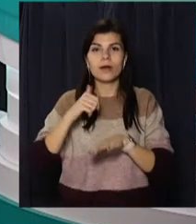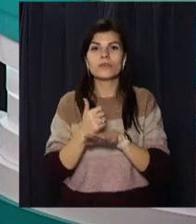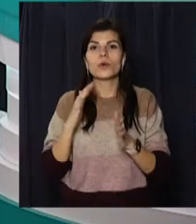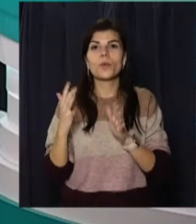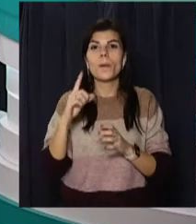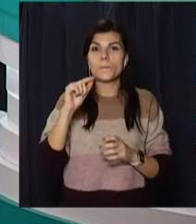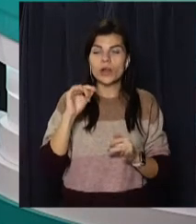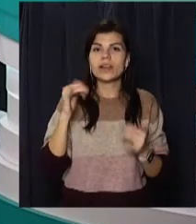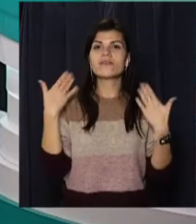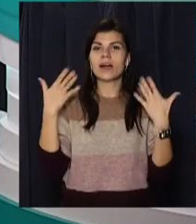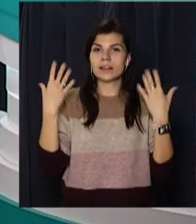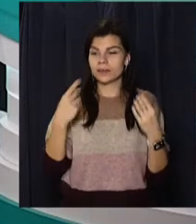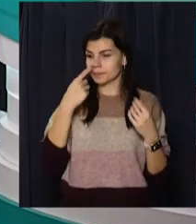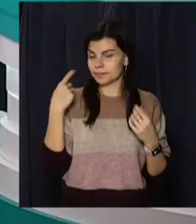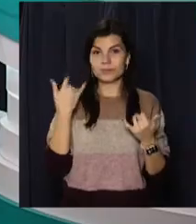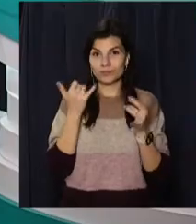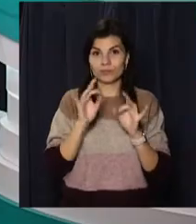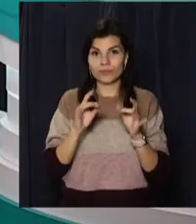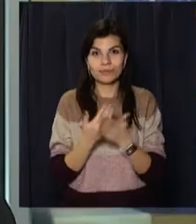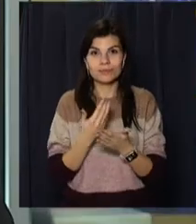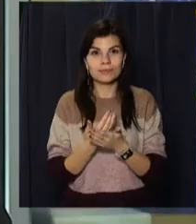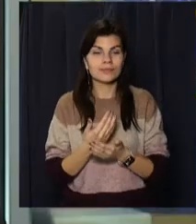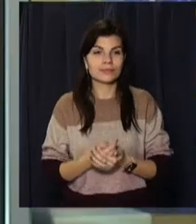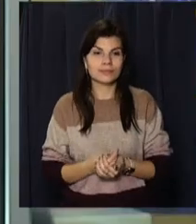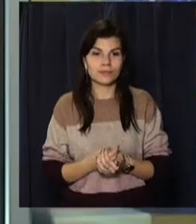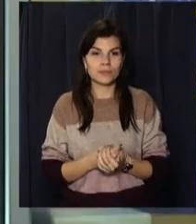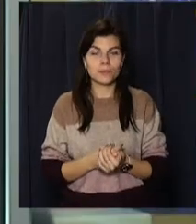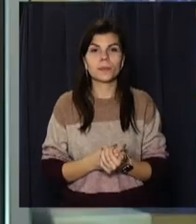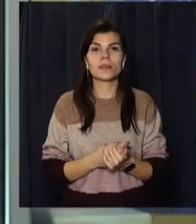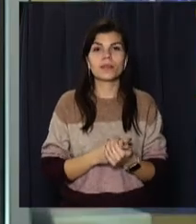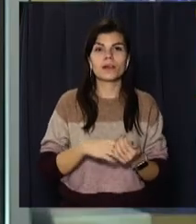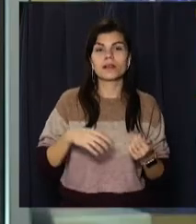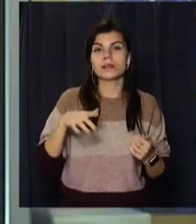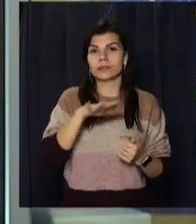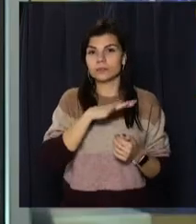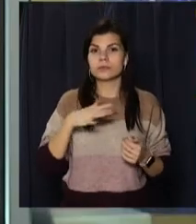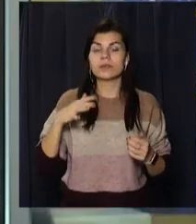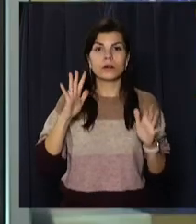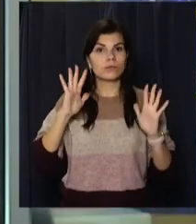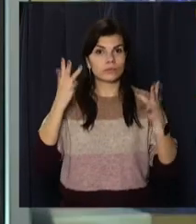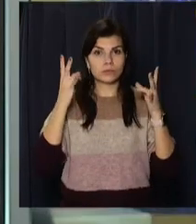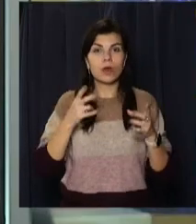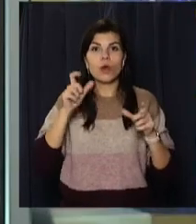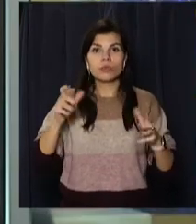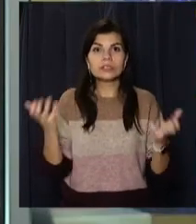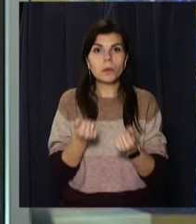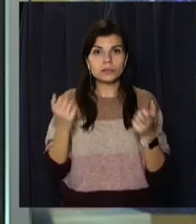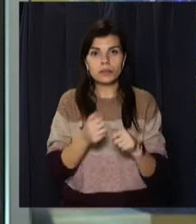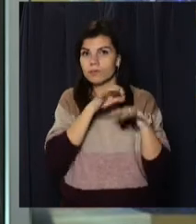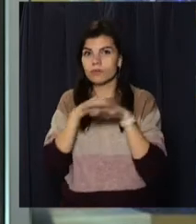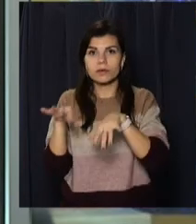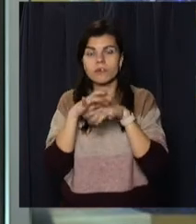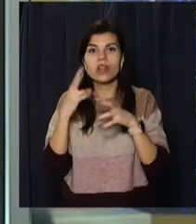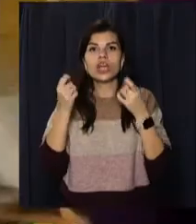події понеділка та вихідних дивіться далі у випуску. Ледь не вчаділа, але все обійшлося. Людей рятувальники вивели на